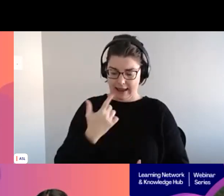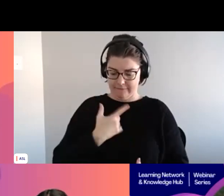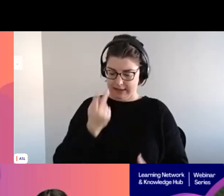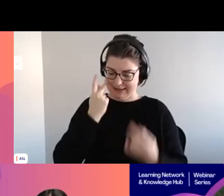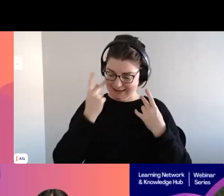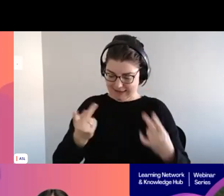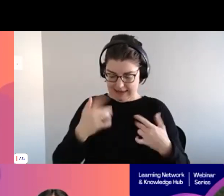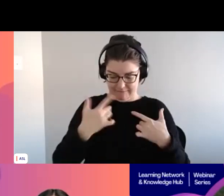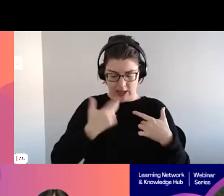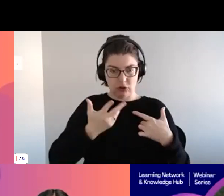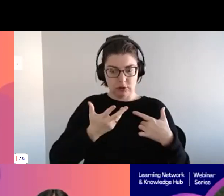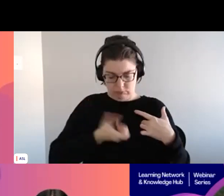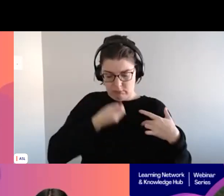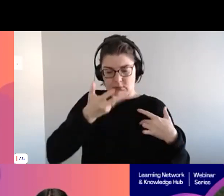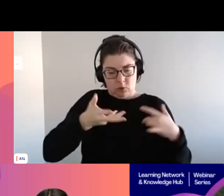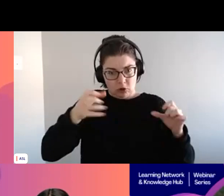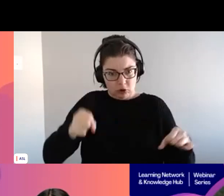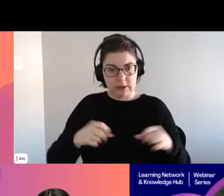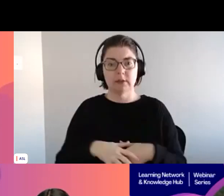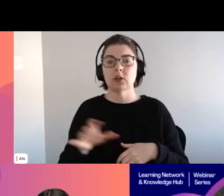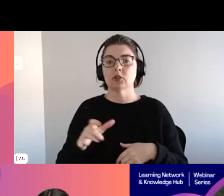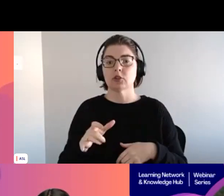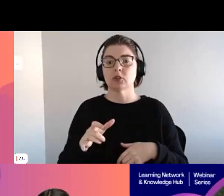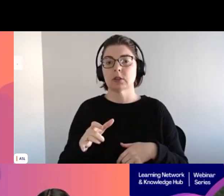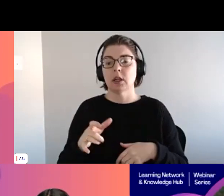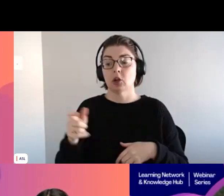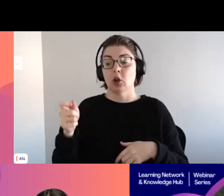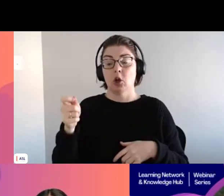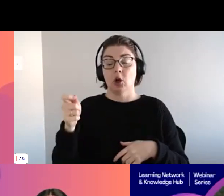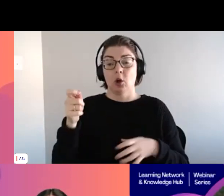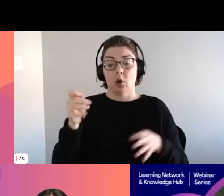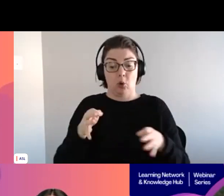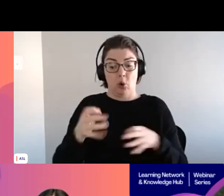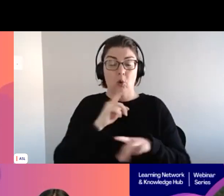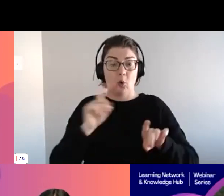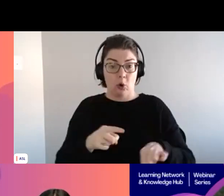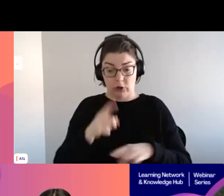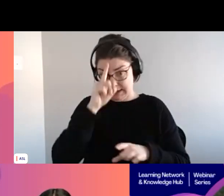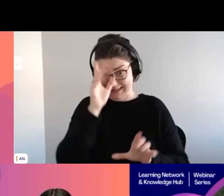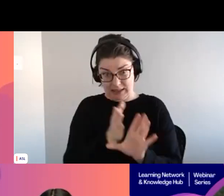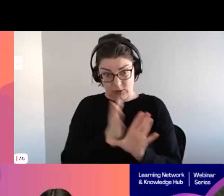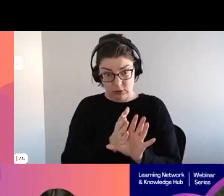au moins j'en étais entendu et vu et j'ai aussi donc